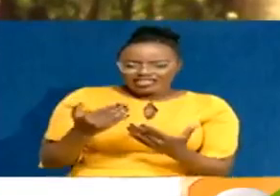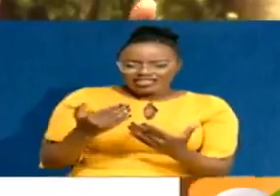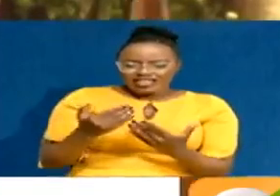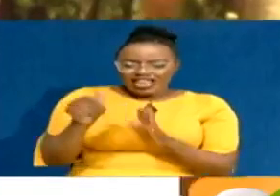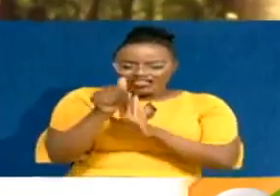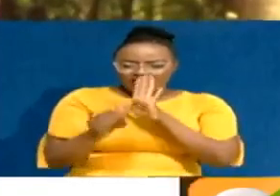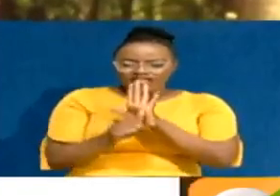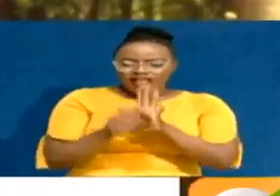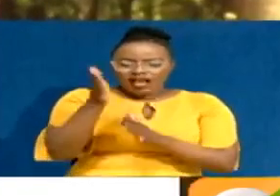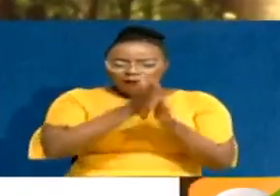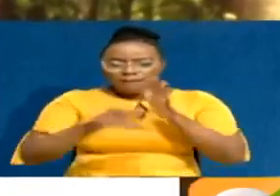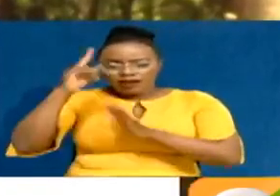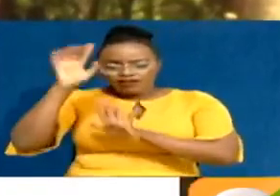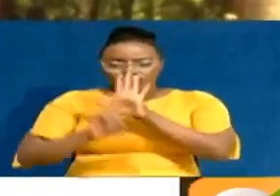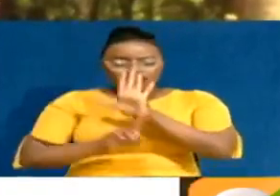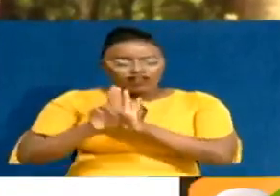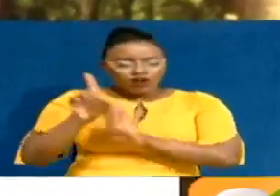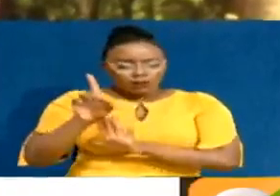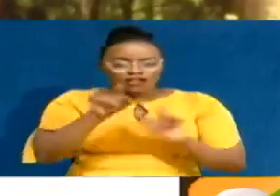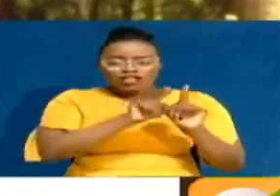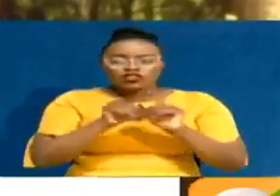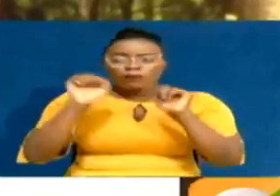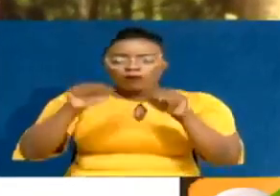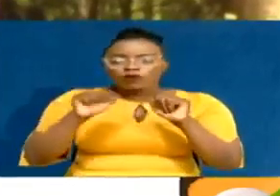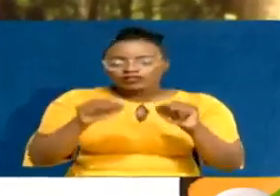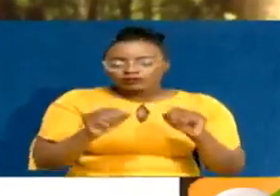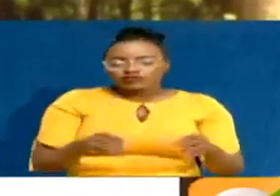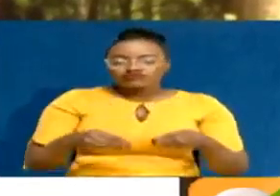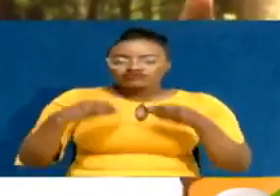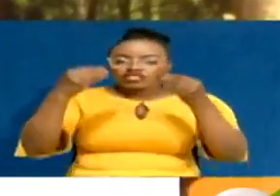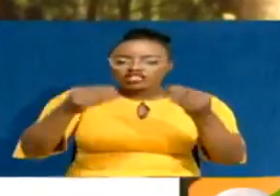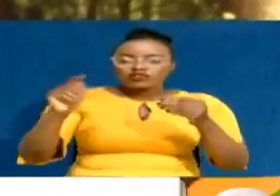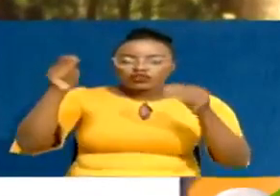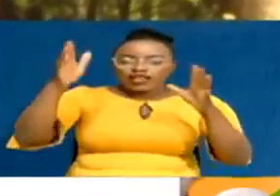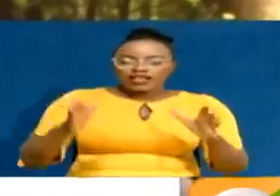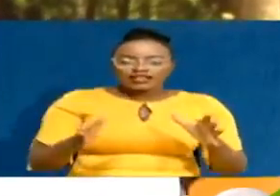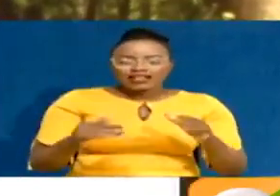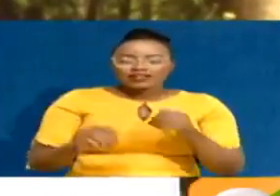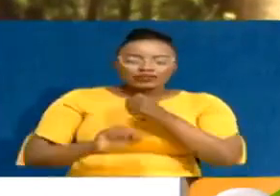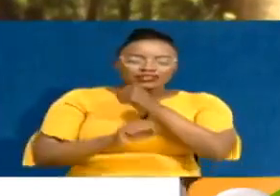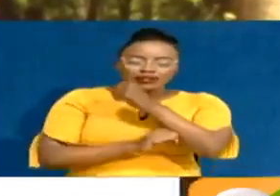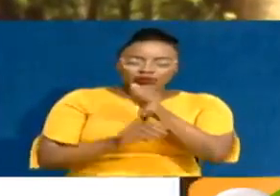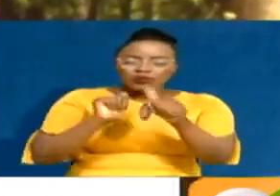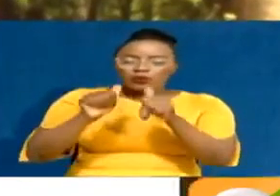ya mipango ya maendeleo waanze kwa wananchi. Kuungana kushinda mtu